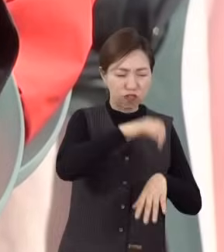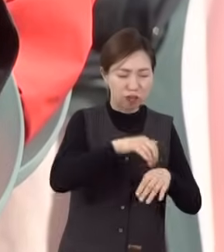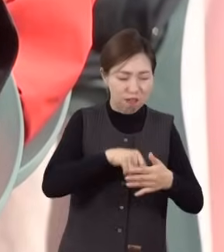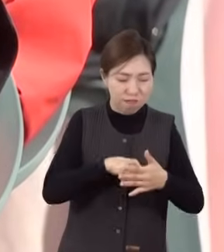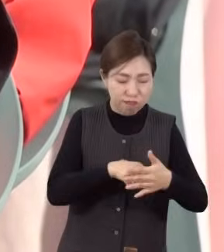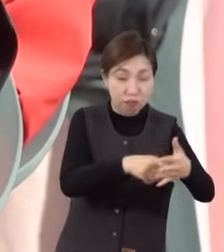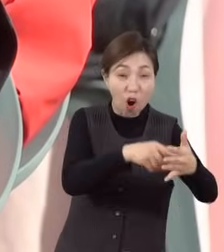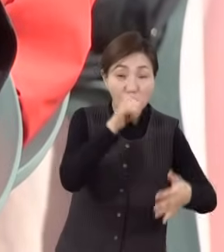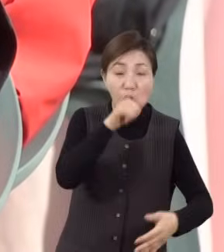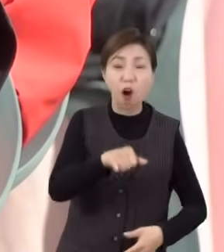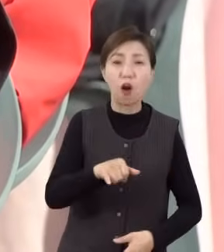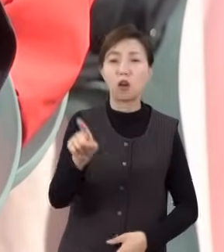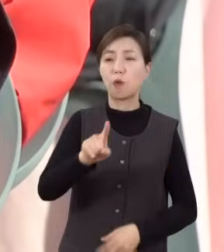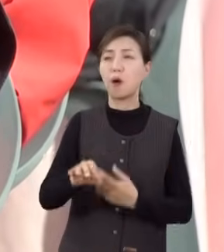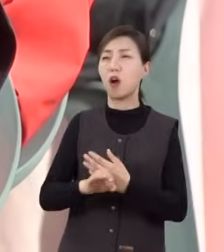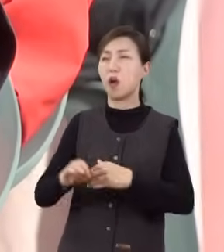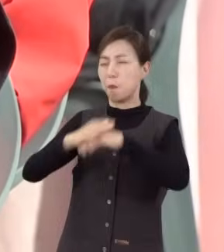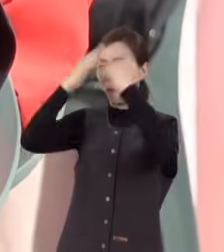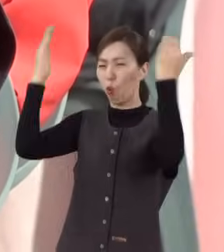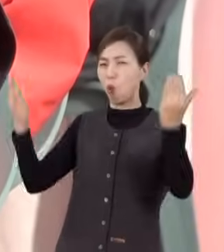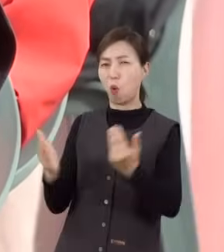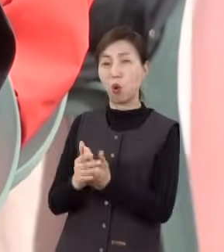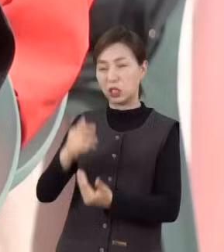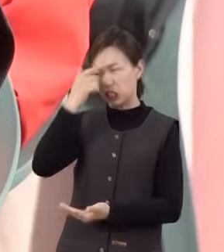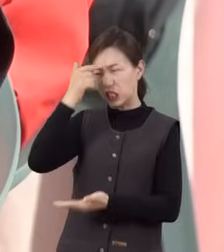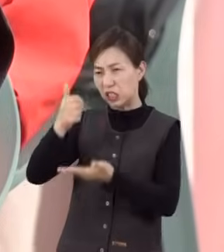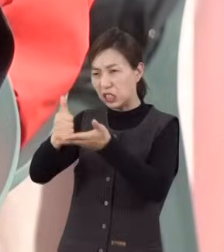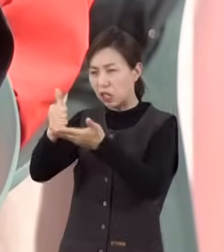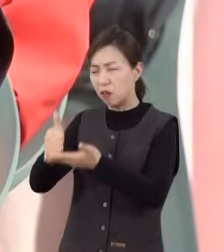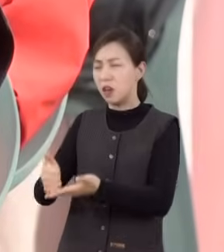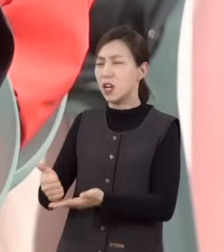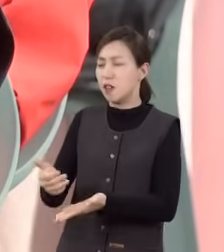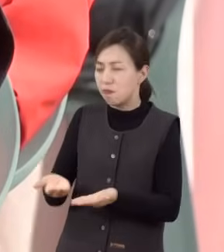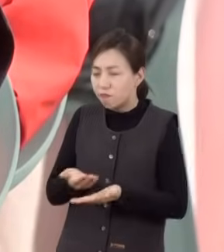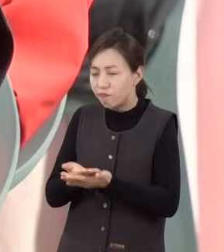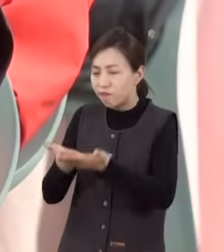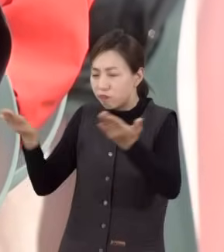마음을 닦는 공덕이 이와 같이 훌륭하느니라.